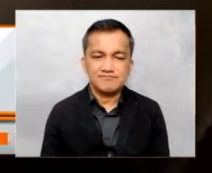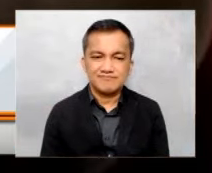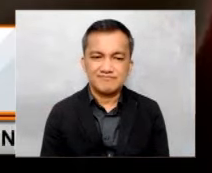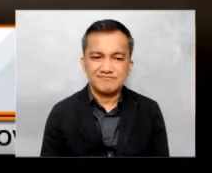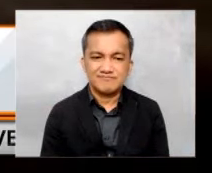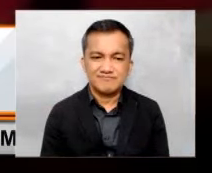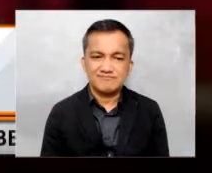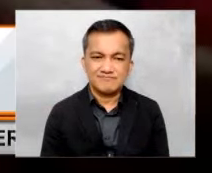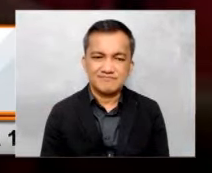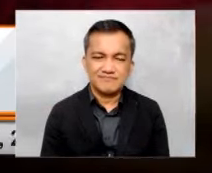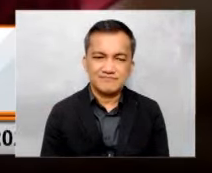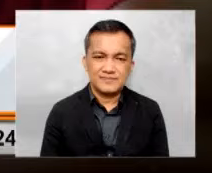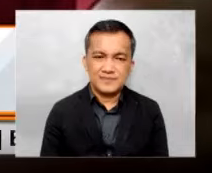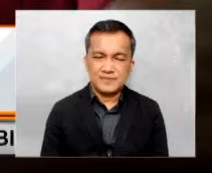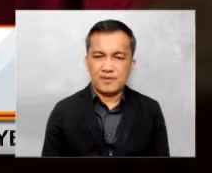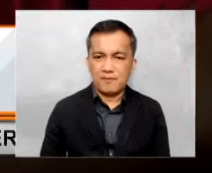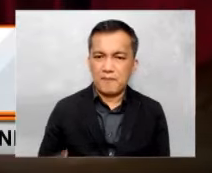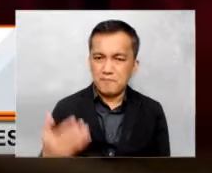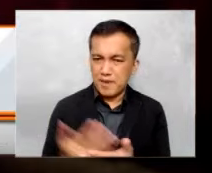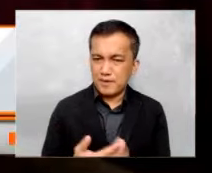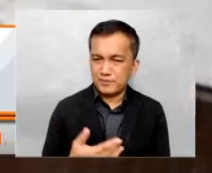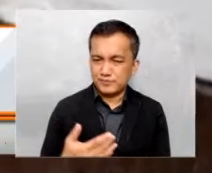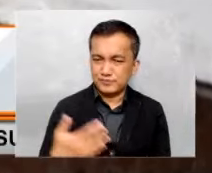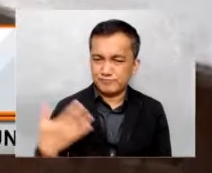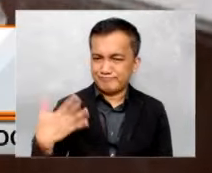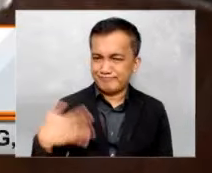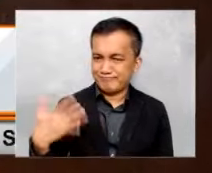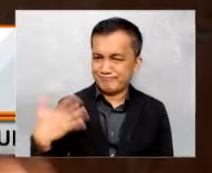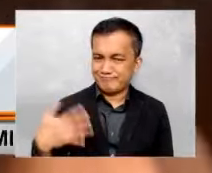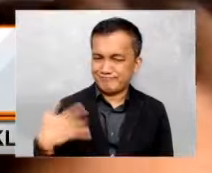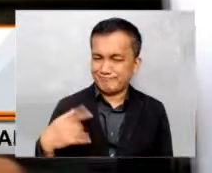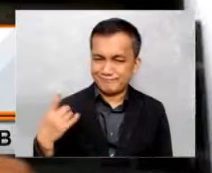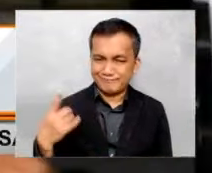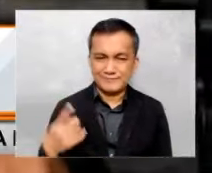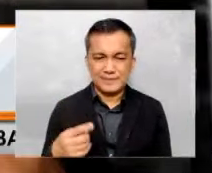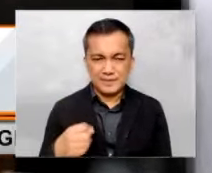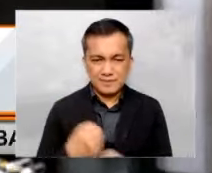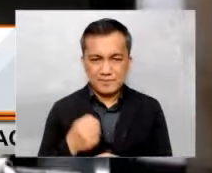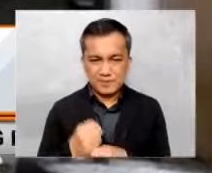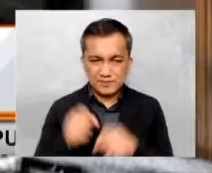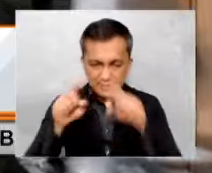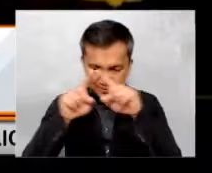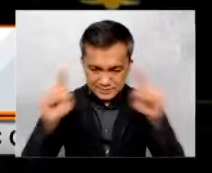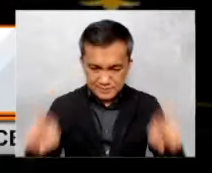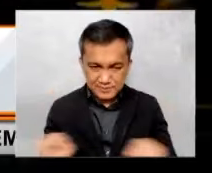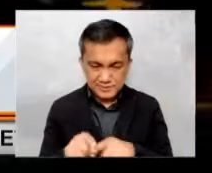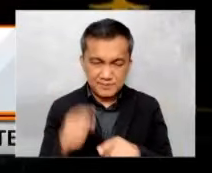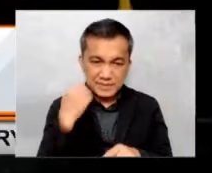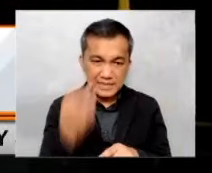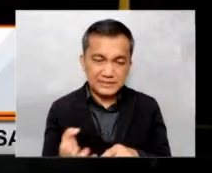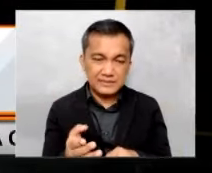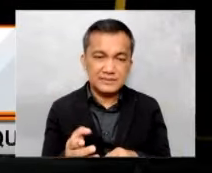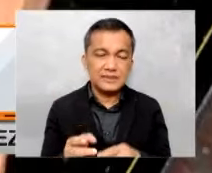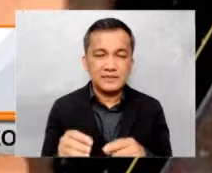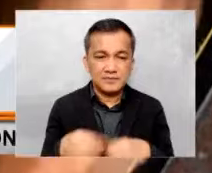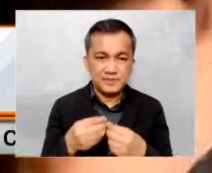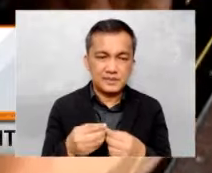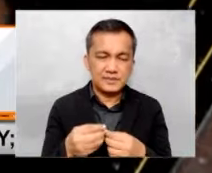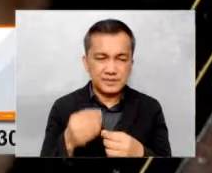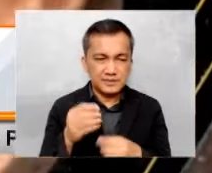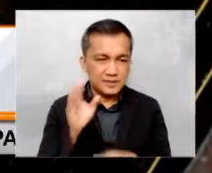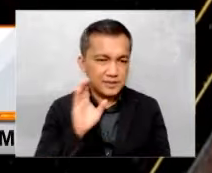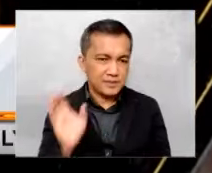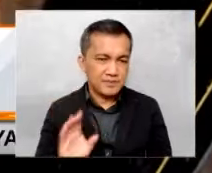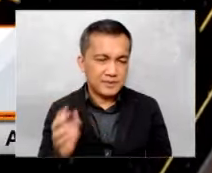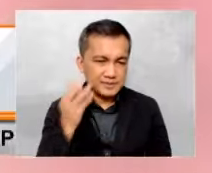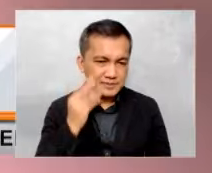Ang bagong paandar na ito sa paggawa ng lapida ay magbibigay ng kakaibang karanasan sa mga bibisita sa sementeryo